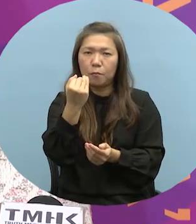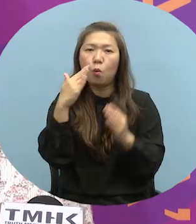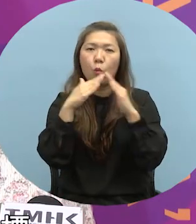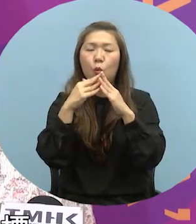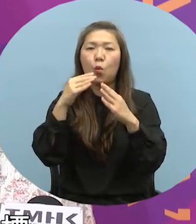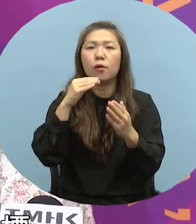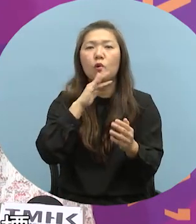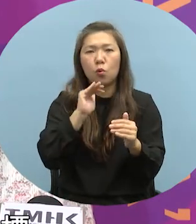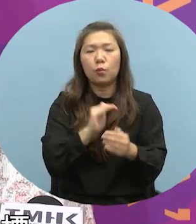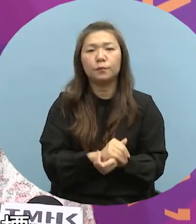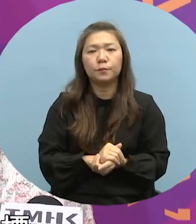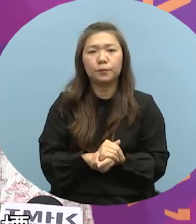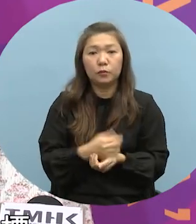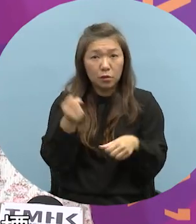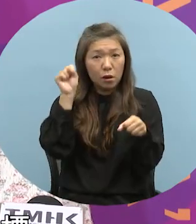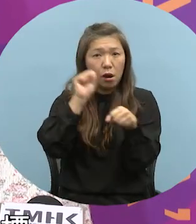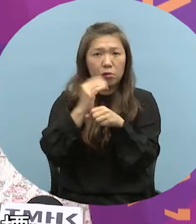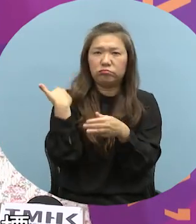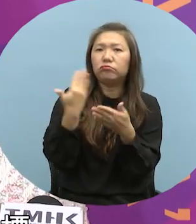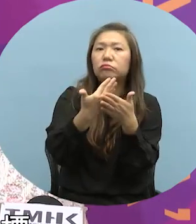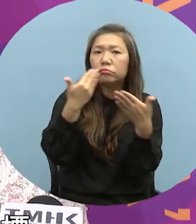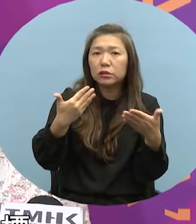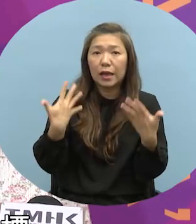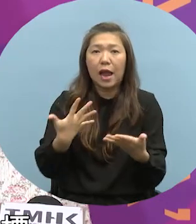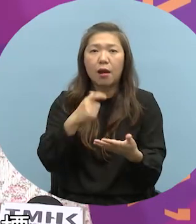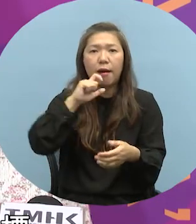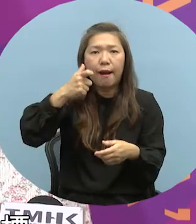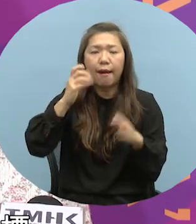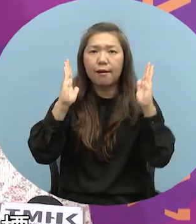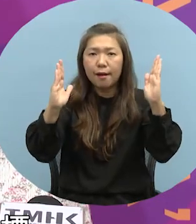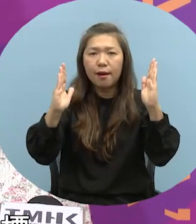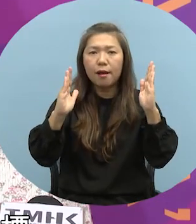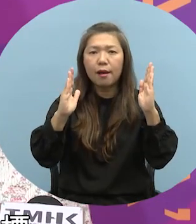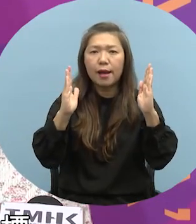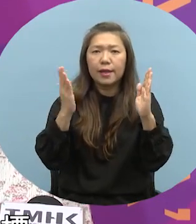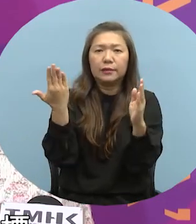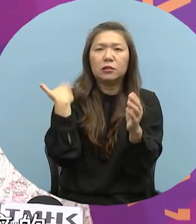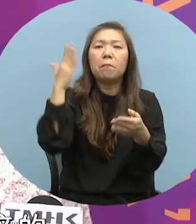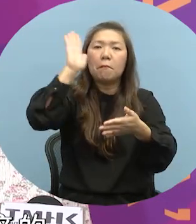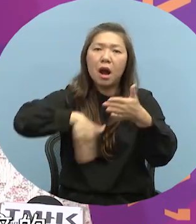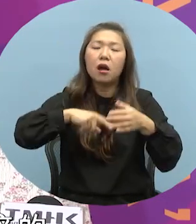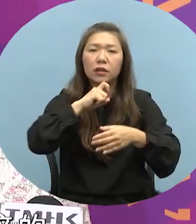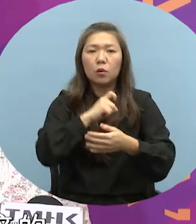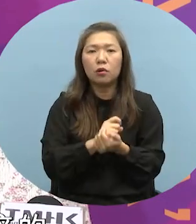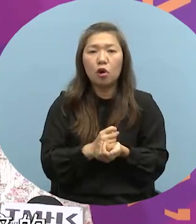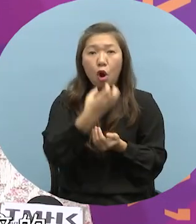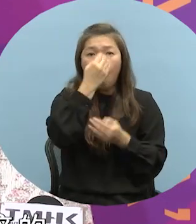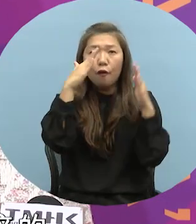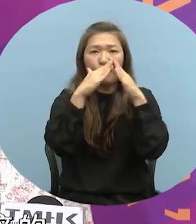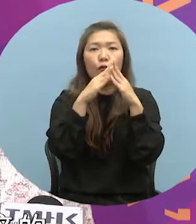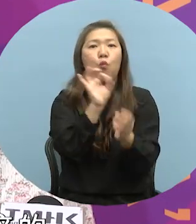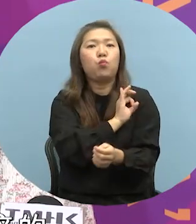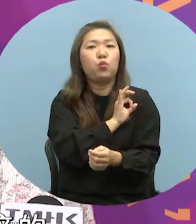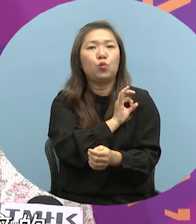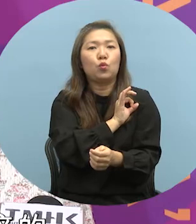1630个单位。加上今年早前呢，今个财政年度早前曾经流标，而香港房屋协会